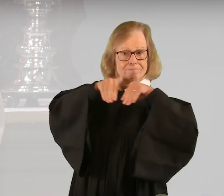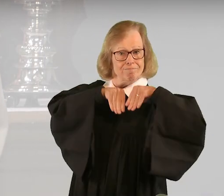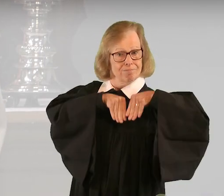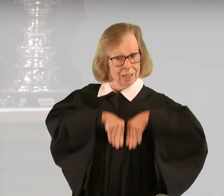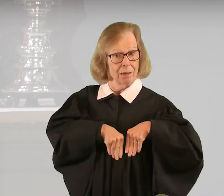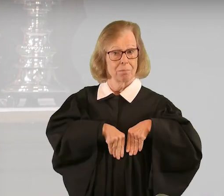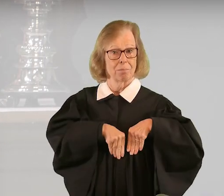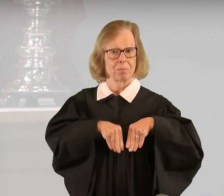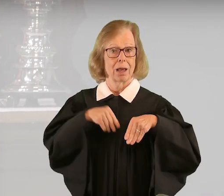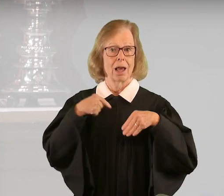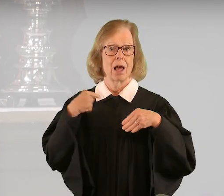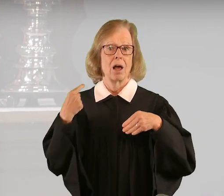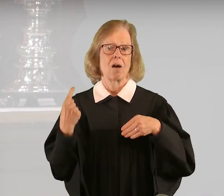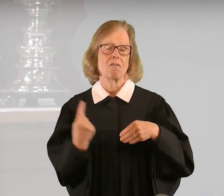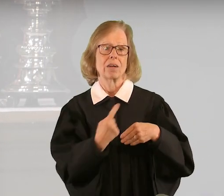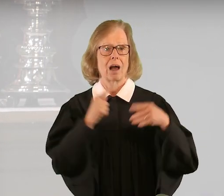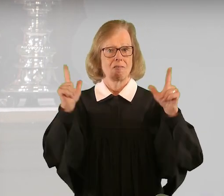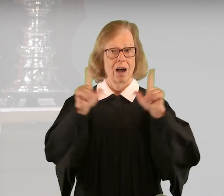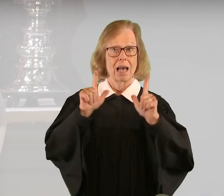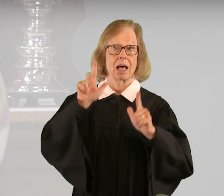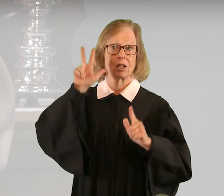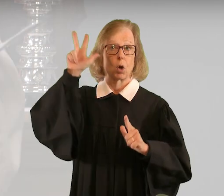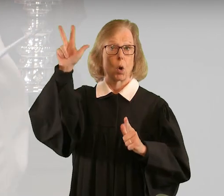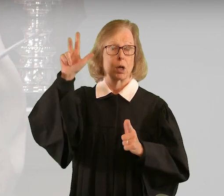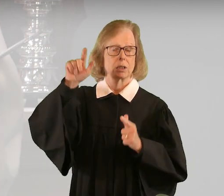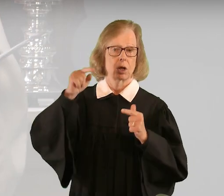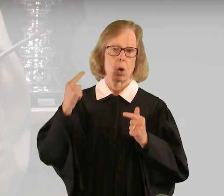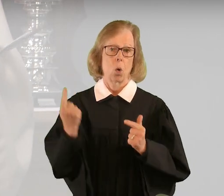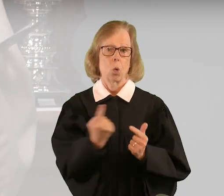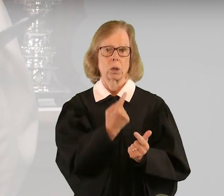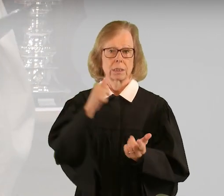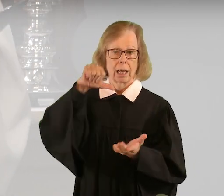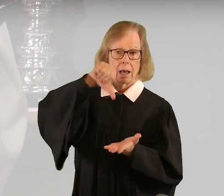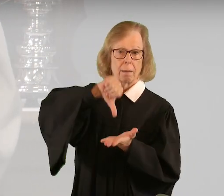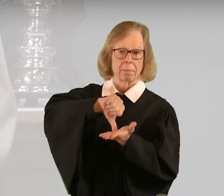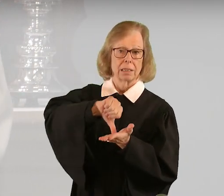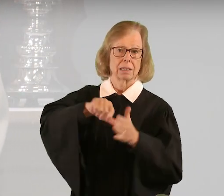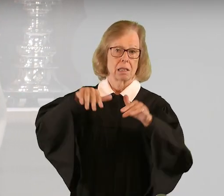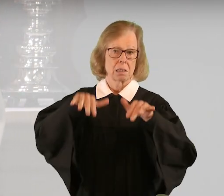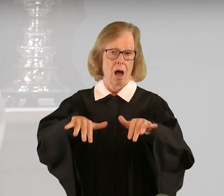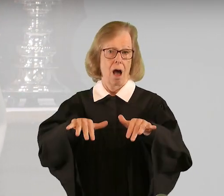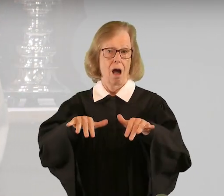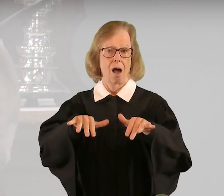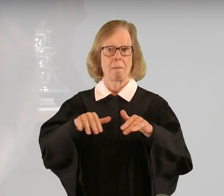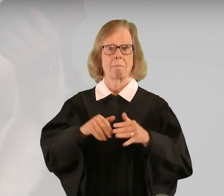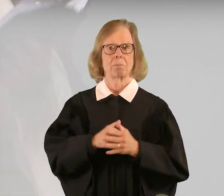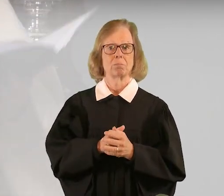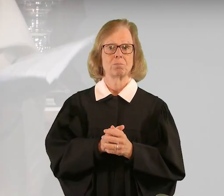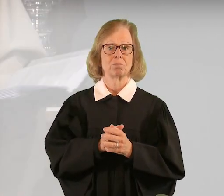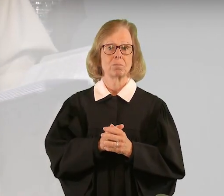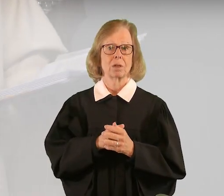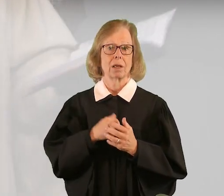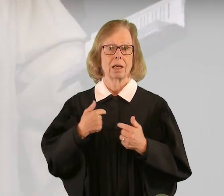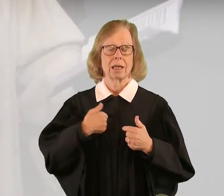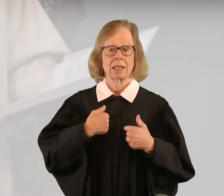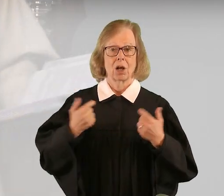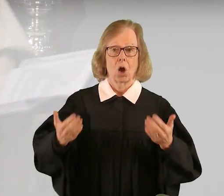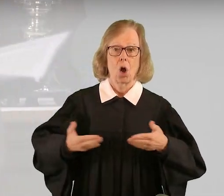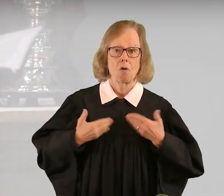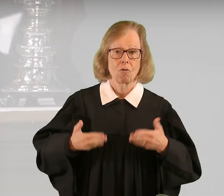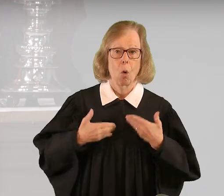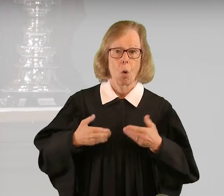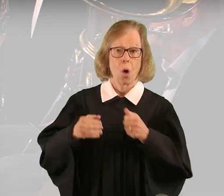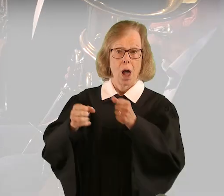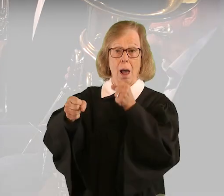Lasst uns Gott in unserer Mitte feiern und ihn in Lied und Gebet anbeten. Ich freue mich, dass